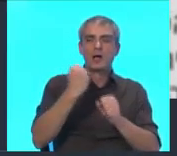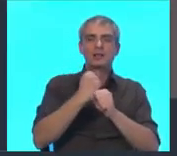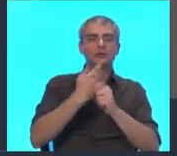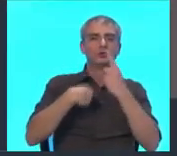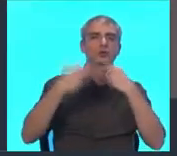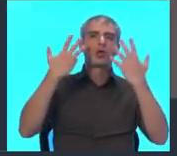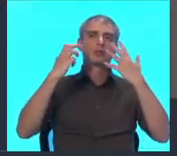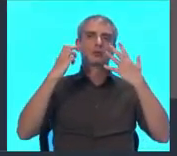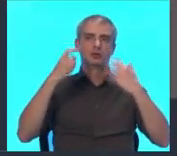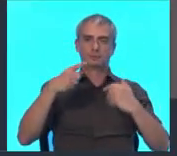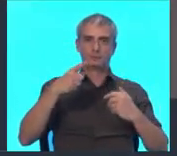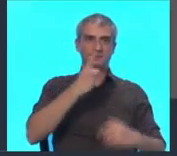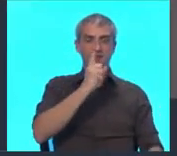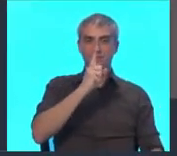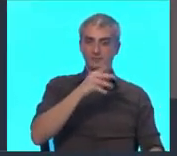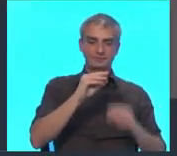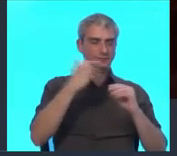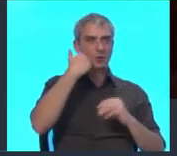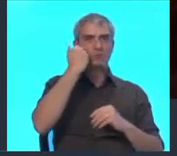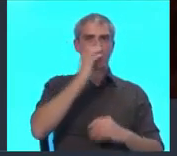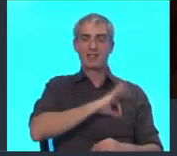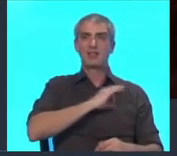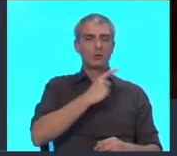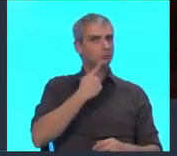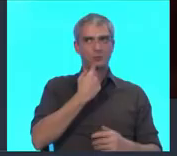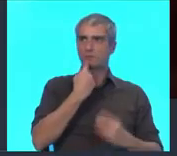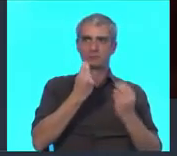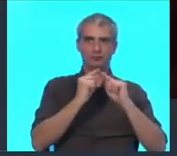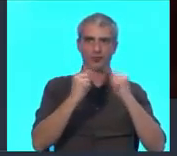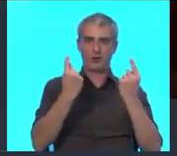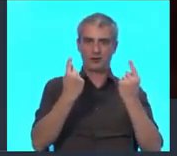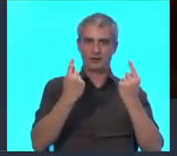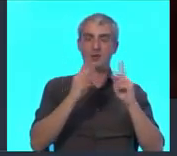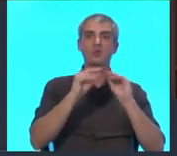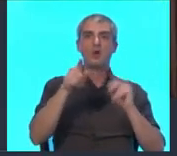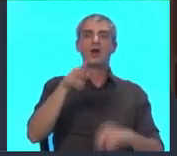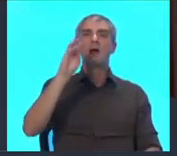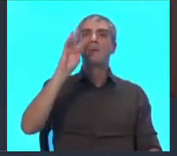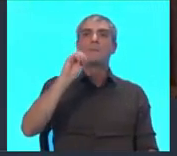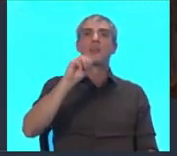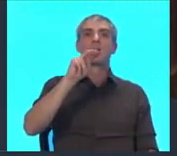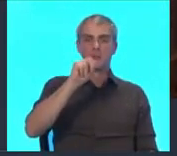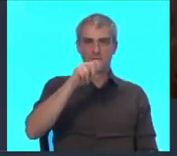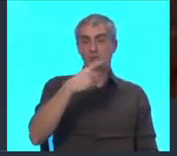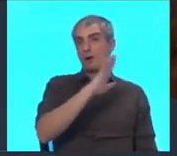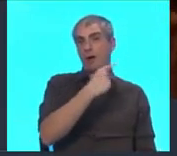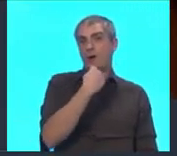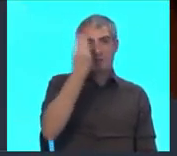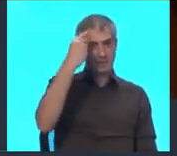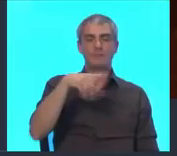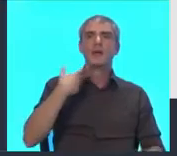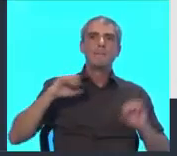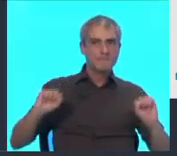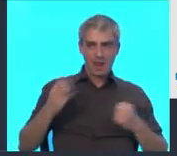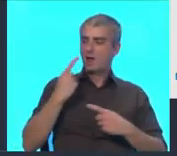ה-90. אבל בוגרי תיכון תלמה ילין מעידים אחרת. המורה מנחם נבנויז, לטענתם, היה פעיל גם